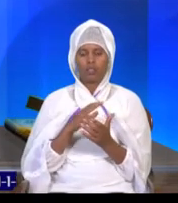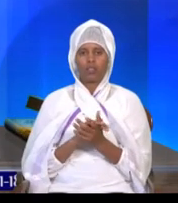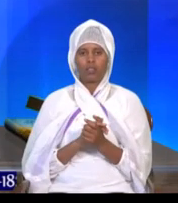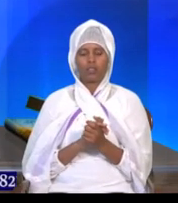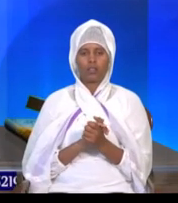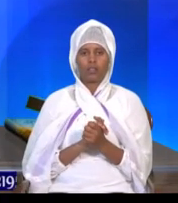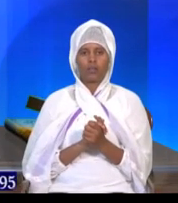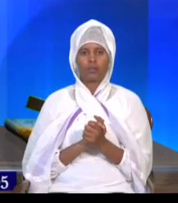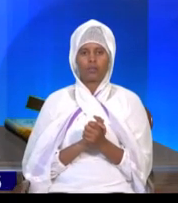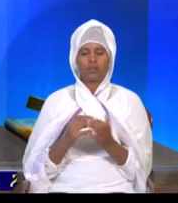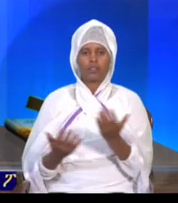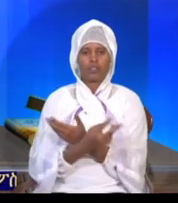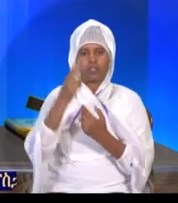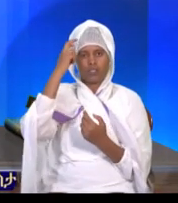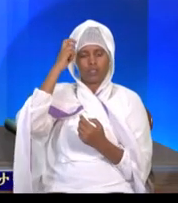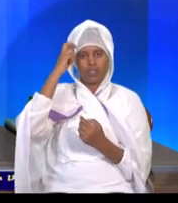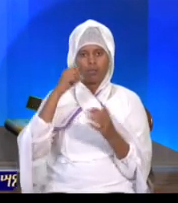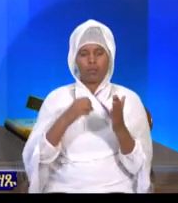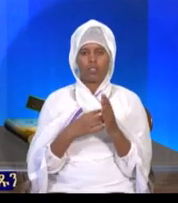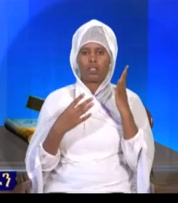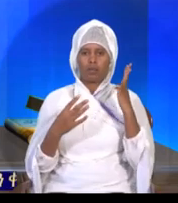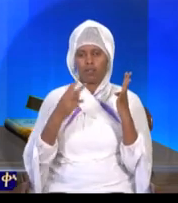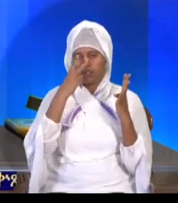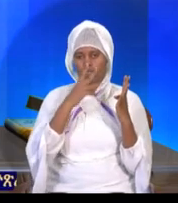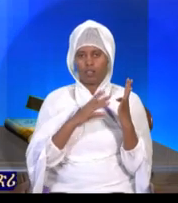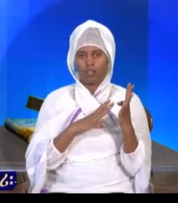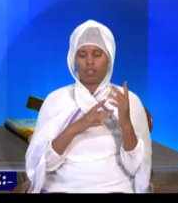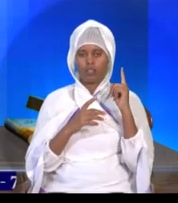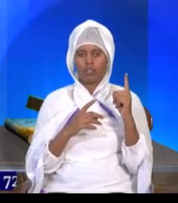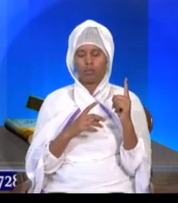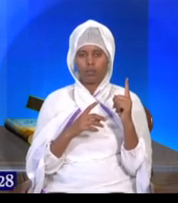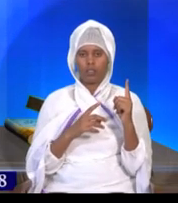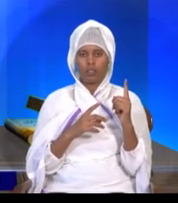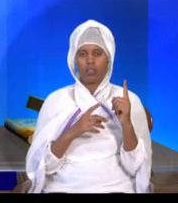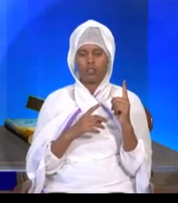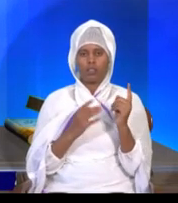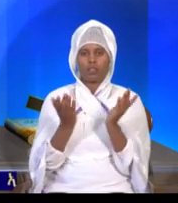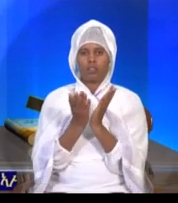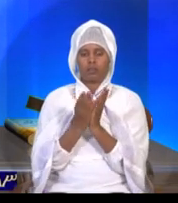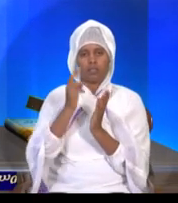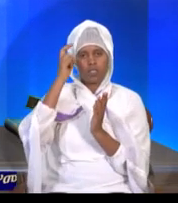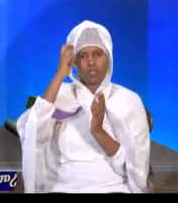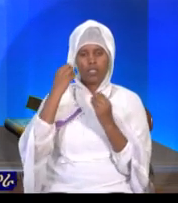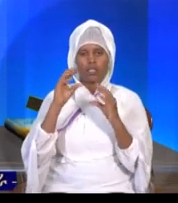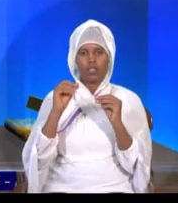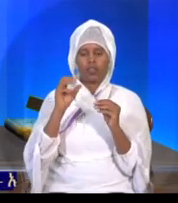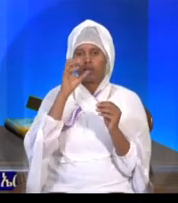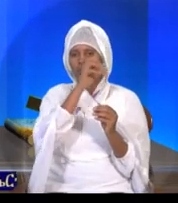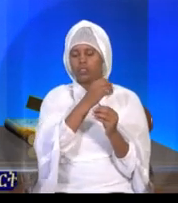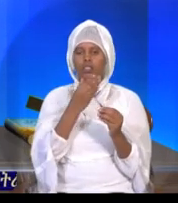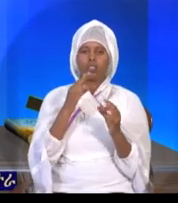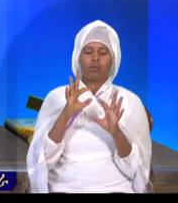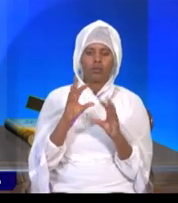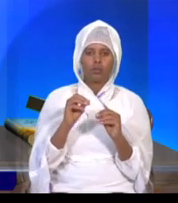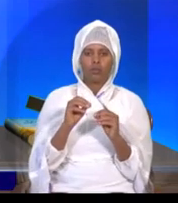زلنا زين الصحة المغنيات أربعة إن رئينين قدامي تمرت النصحة انتهيو